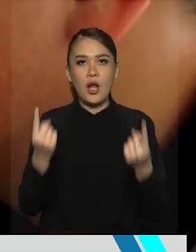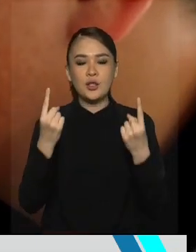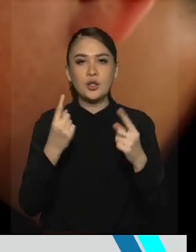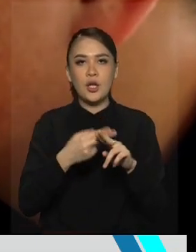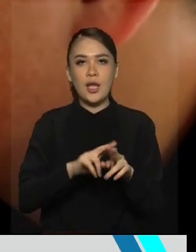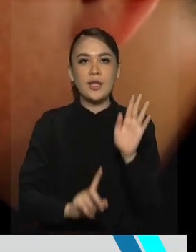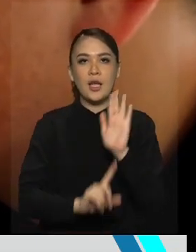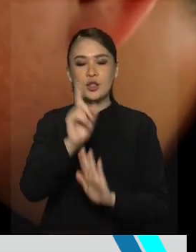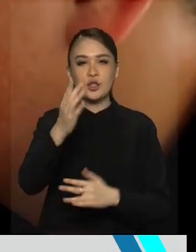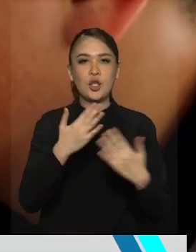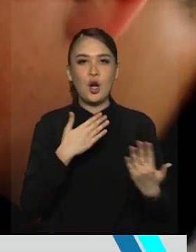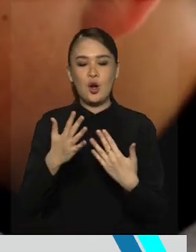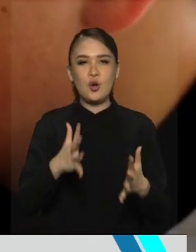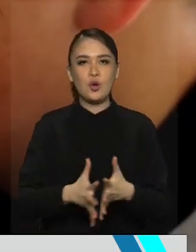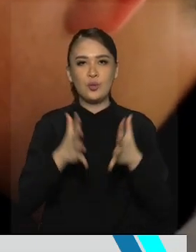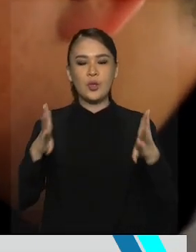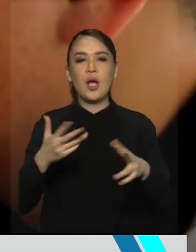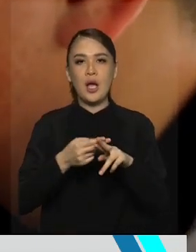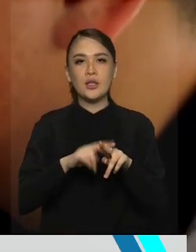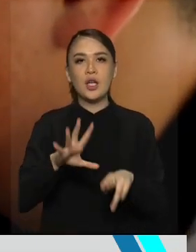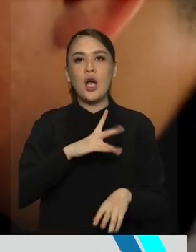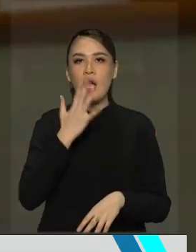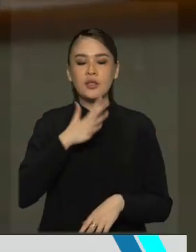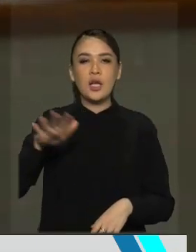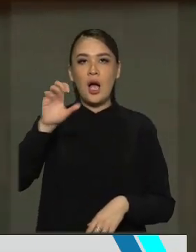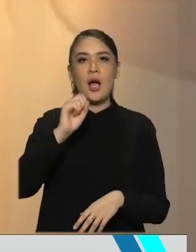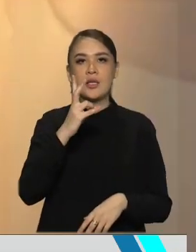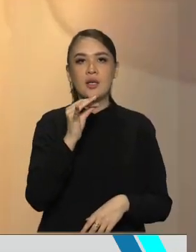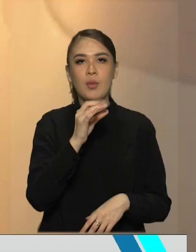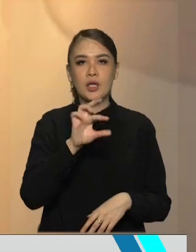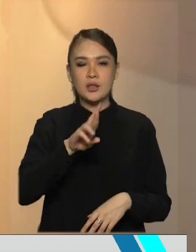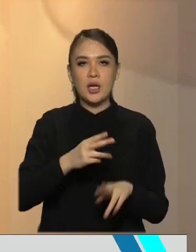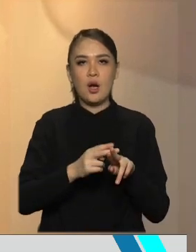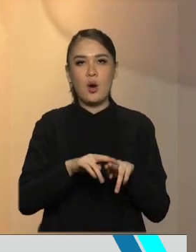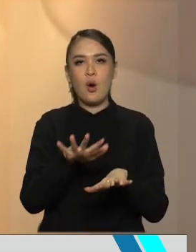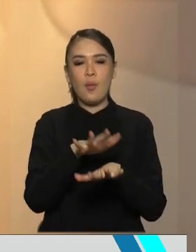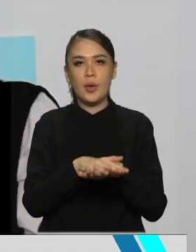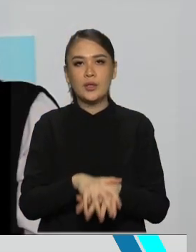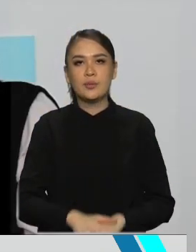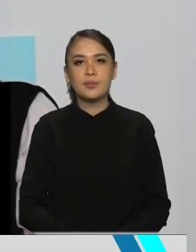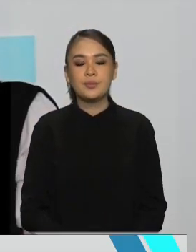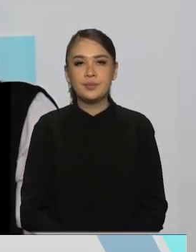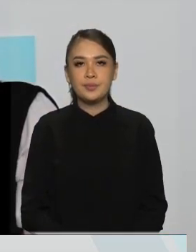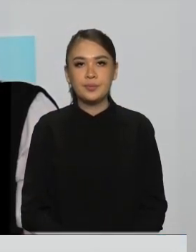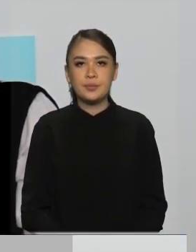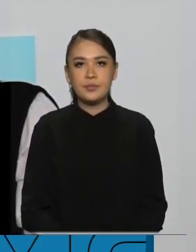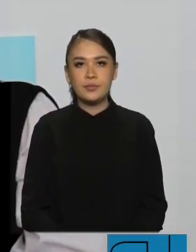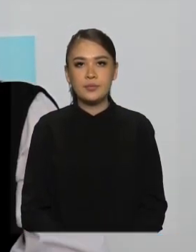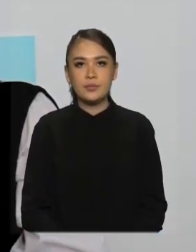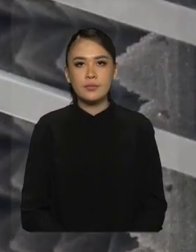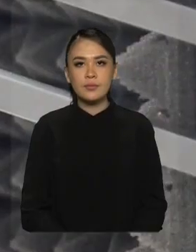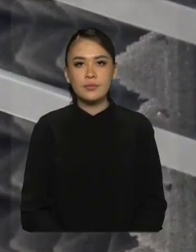начать сотрудничество с крупными отечественными и зарубежными анимационными компаниями. Азамат Айтхалин, Алексей Омельницкий, Жибек